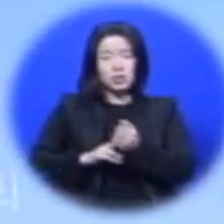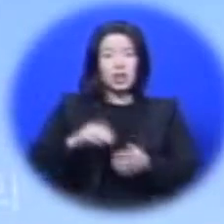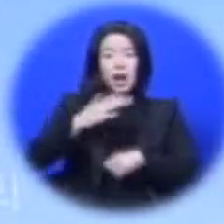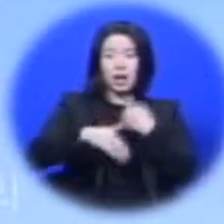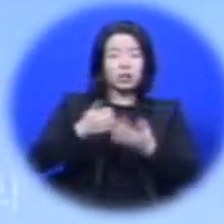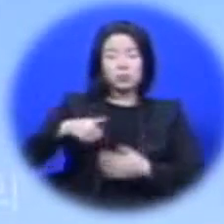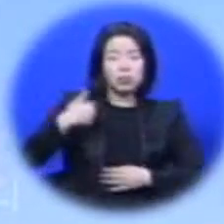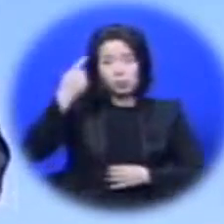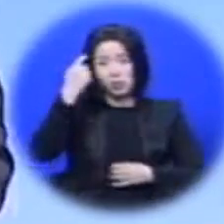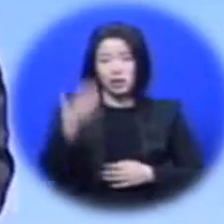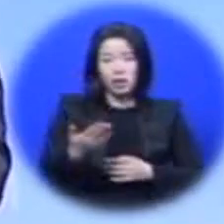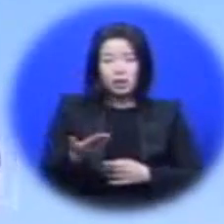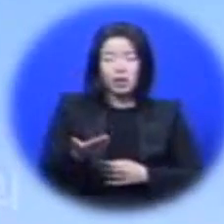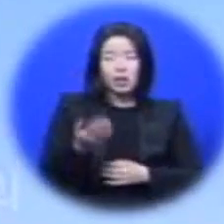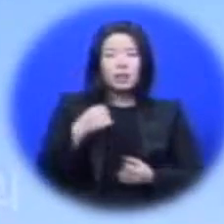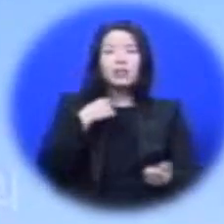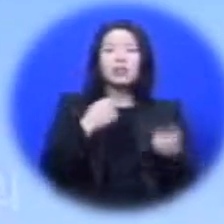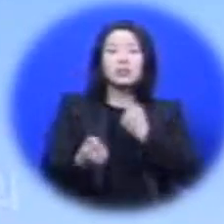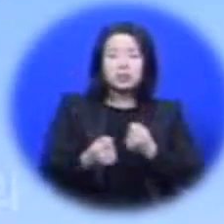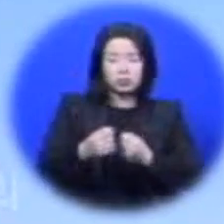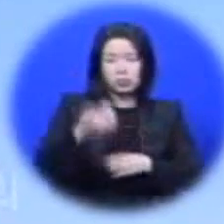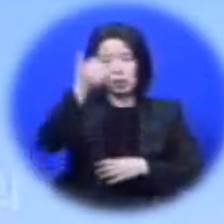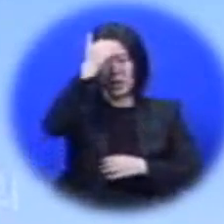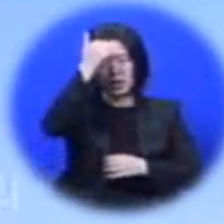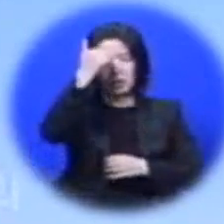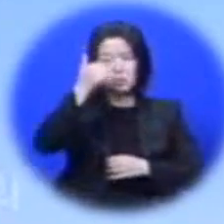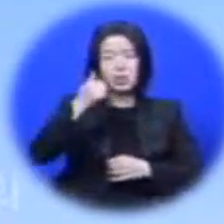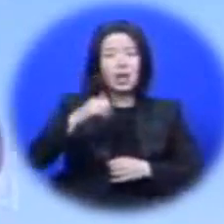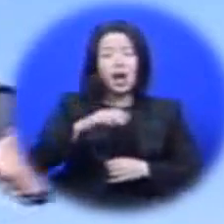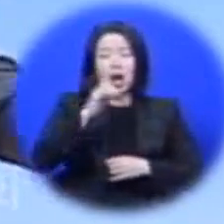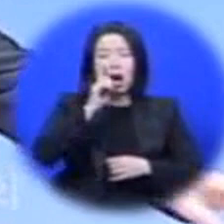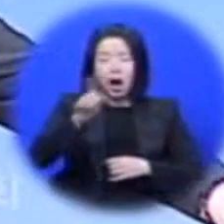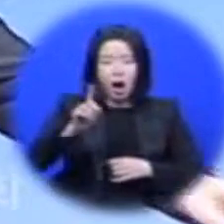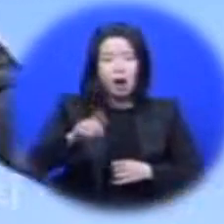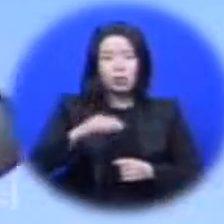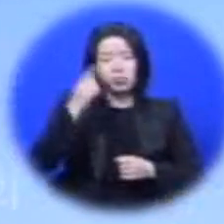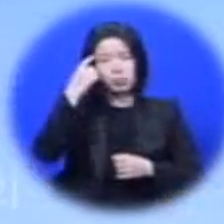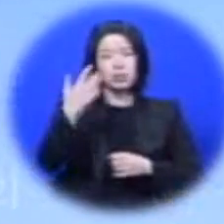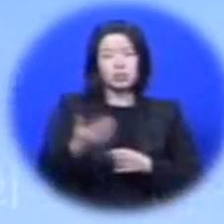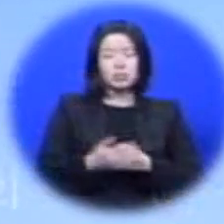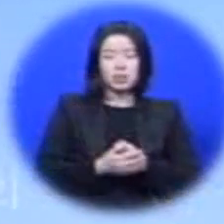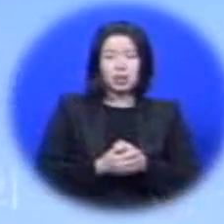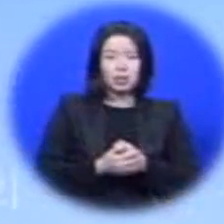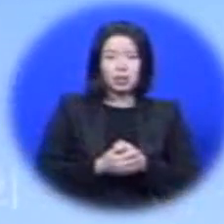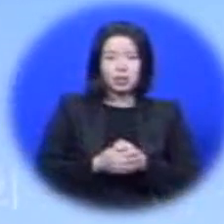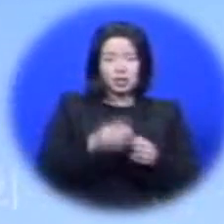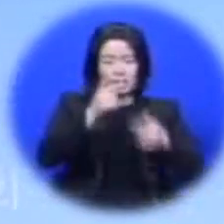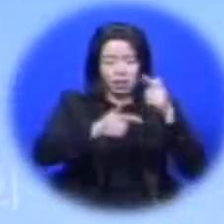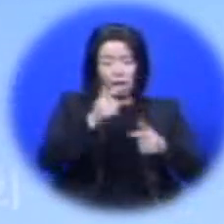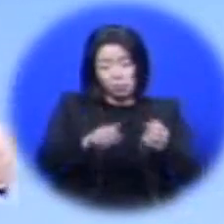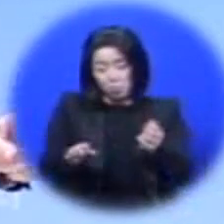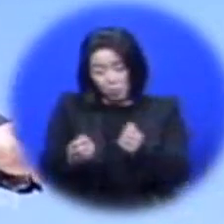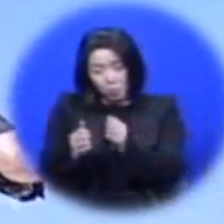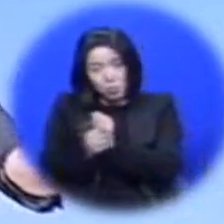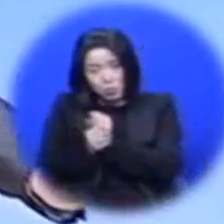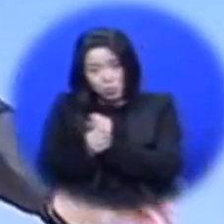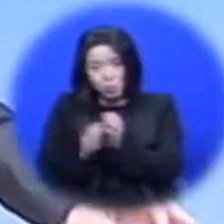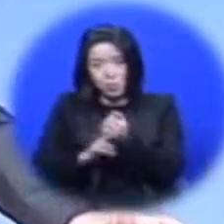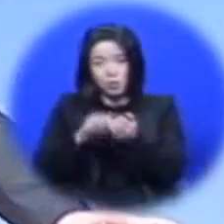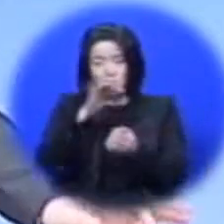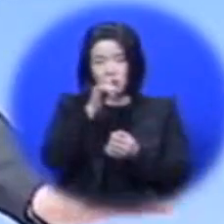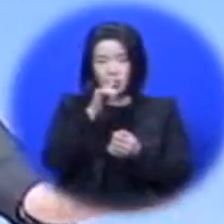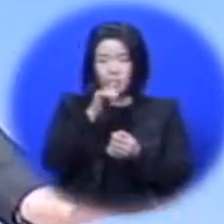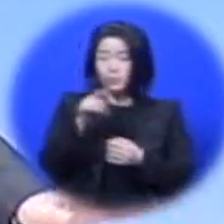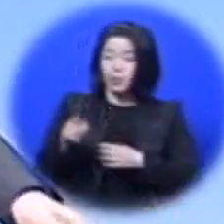모르셨겠습니까? 그런데도 왜 하나님이 그렇게 아담아, 아담아, 내가 어디 있느냐? 지금 나무 밑에 숨어 있어요. 하나님은 이미 나무 밑에 숨어